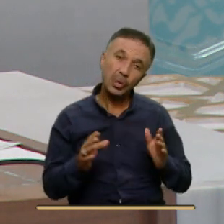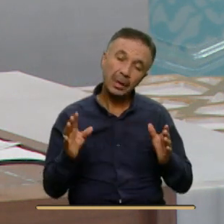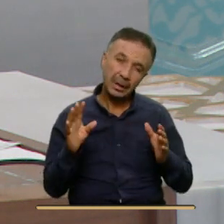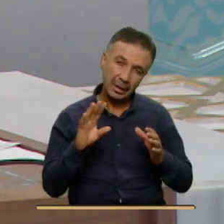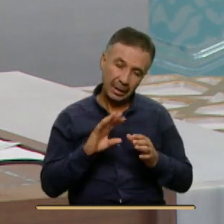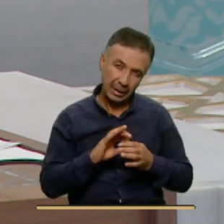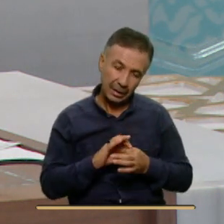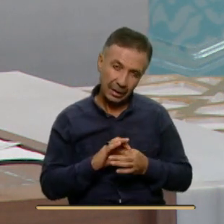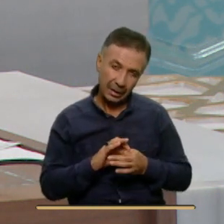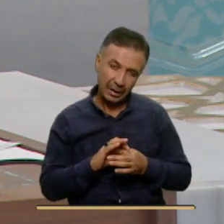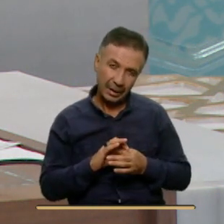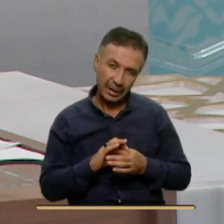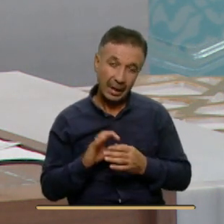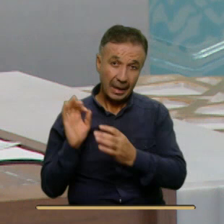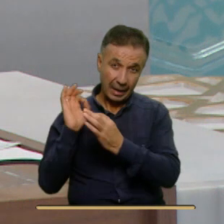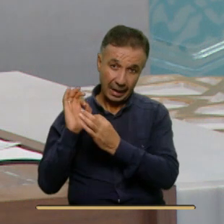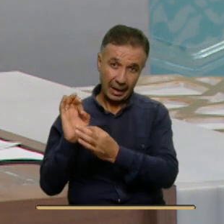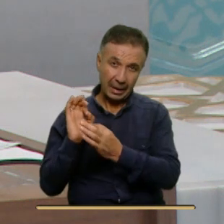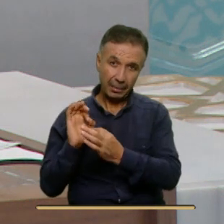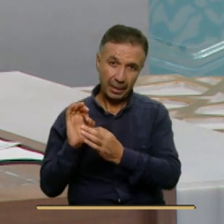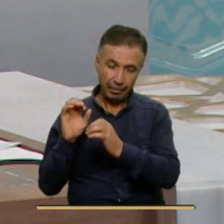bir tarafa bıraktırmayı gerektiriyor.